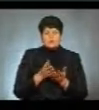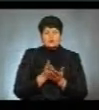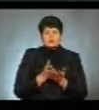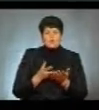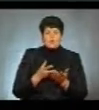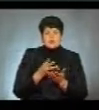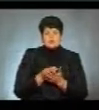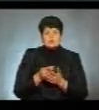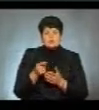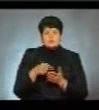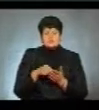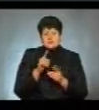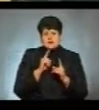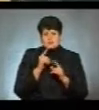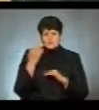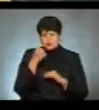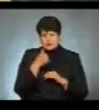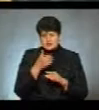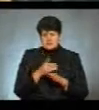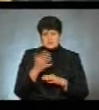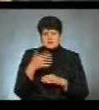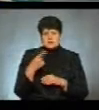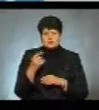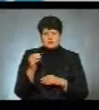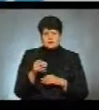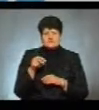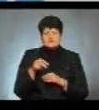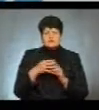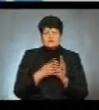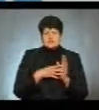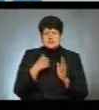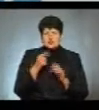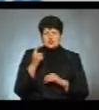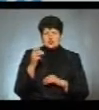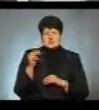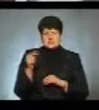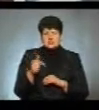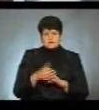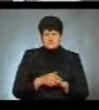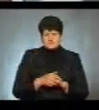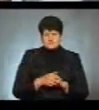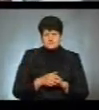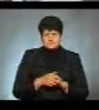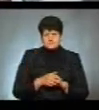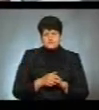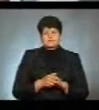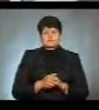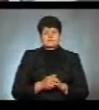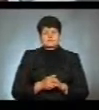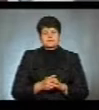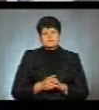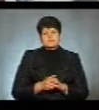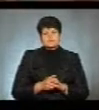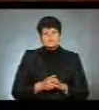рада. В минулому році виділили 51 тисячу гривень. На 2019-й – 100 тисяч гривень. Діана Ярошенко, Оксана Галіяш,